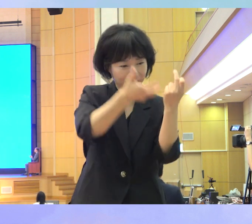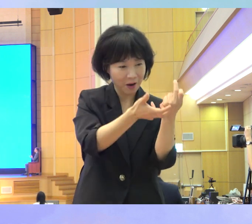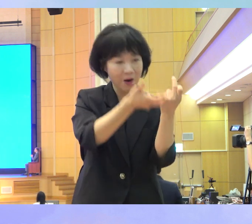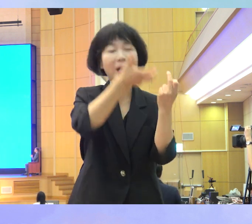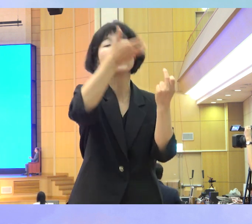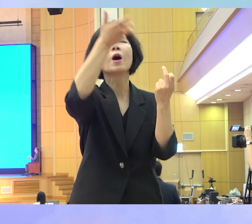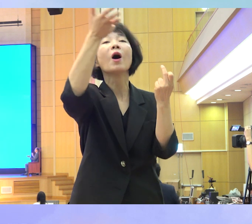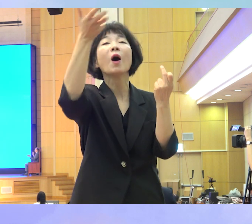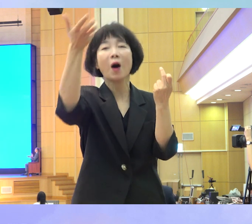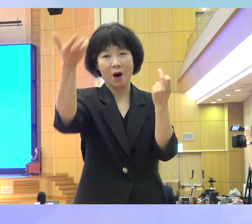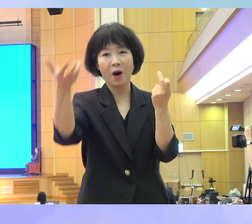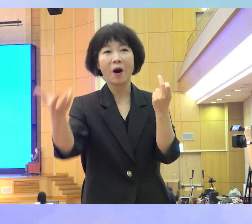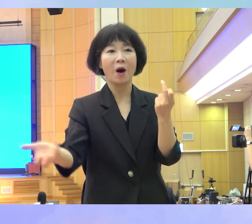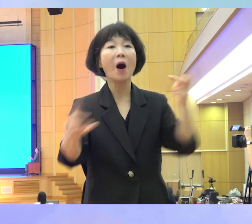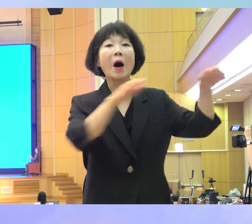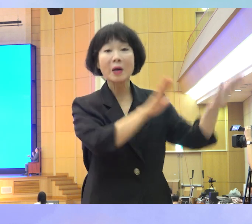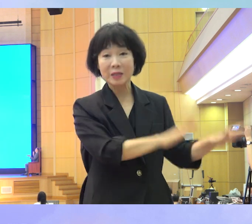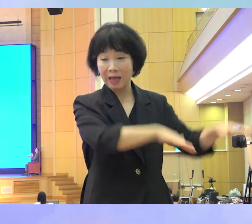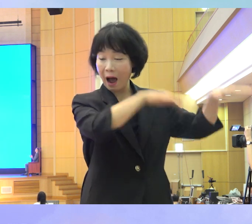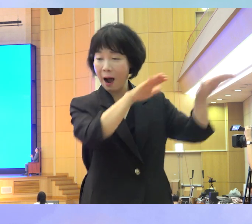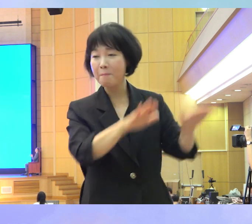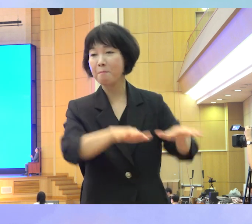언덕을 떠나서